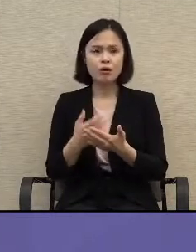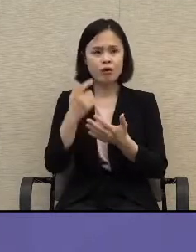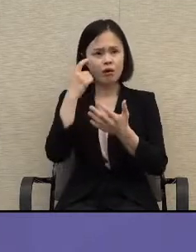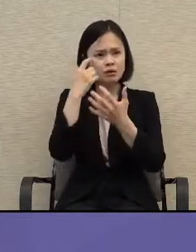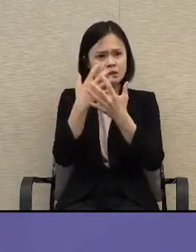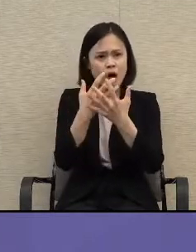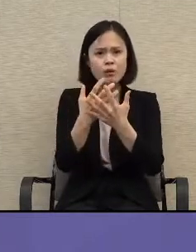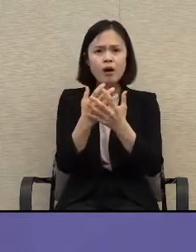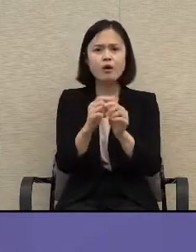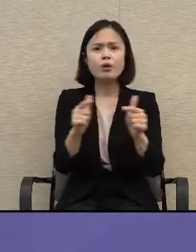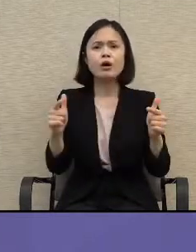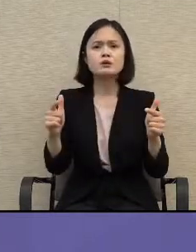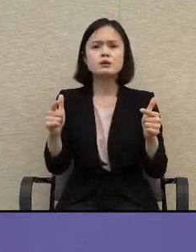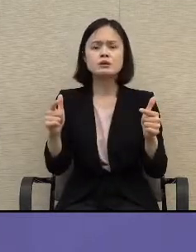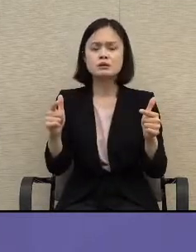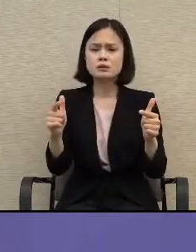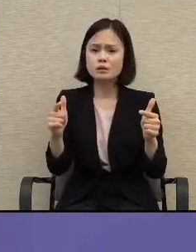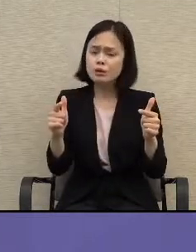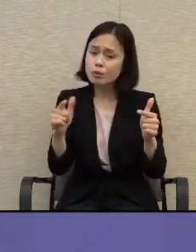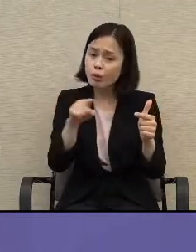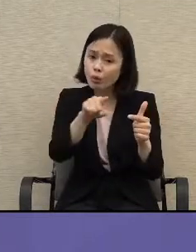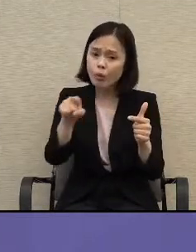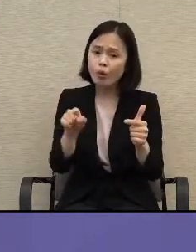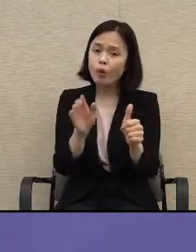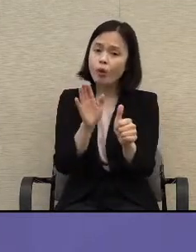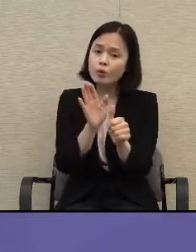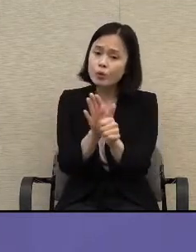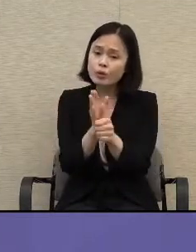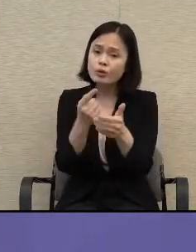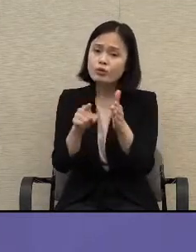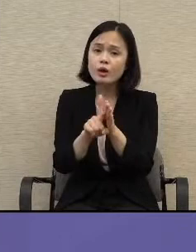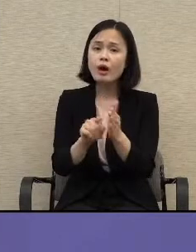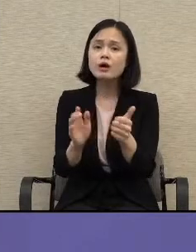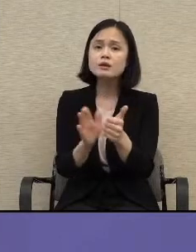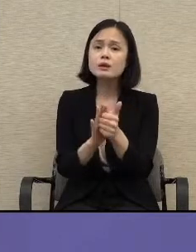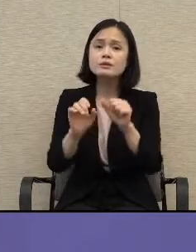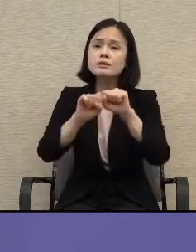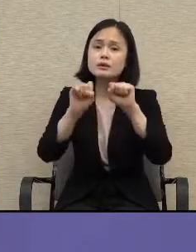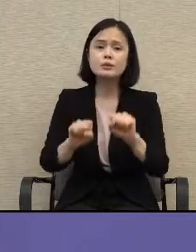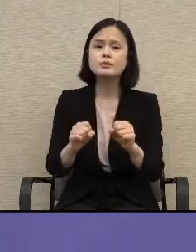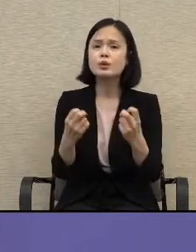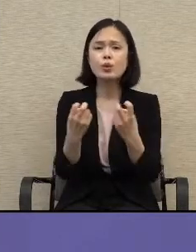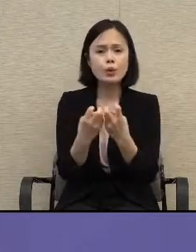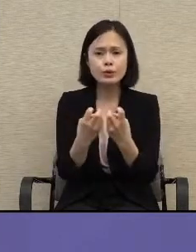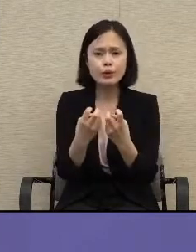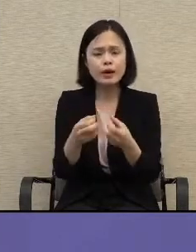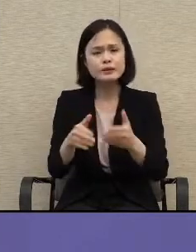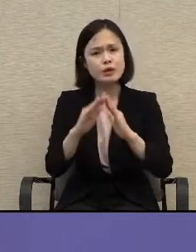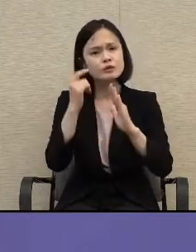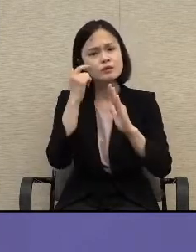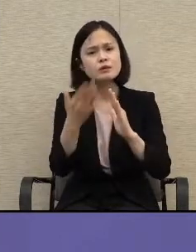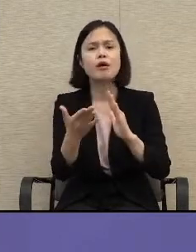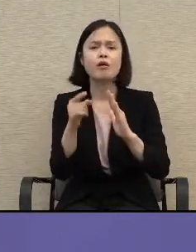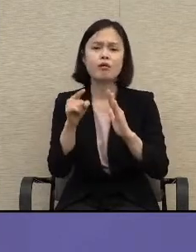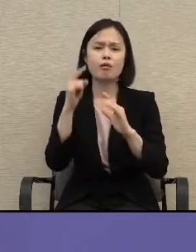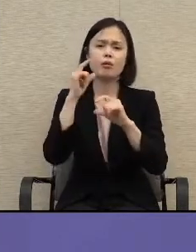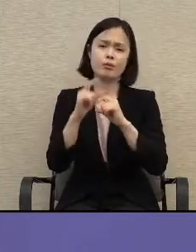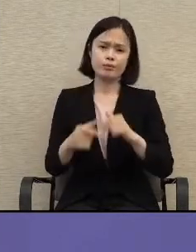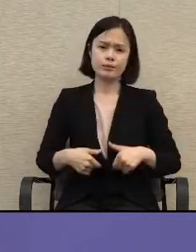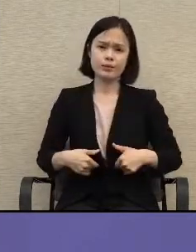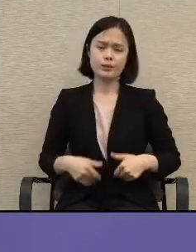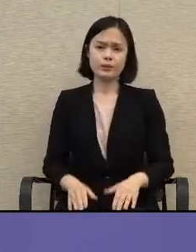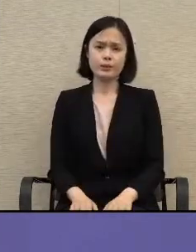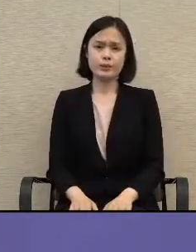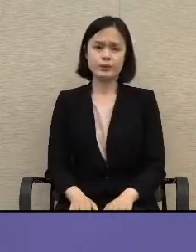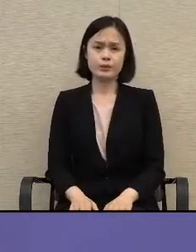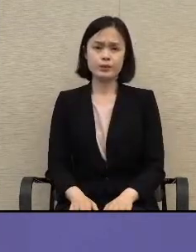체계를 가져가야 할 것인가에 대한 고민들이 진행 중이라고 할수 있을 것 같습니다. 기존에 정신건강복지센터라든지